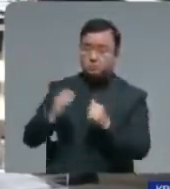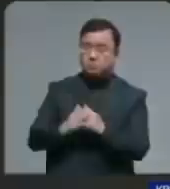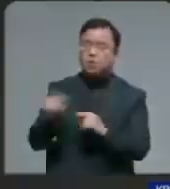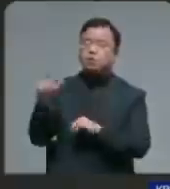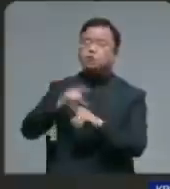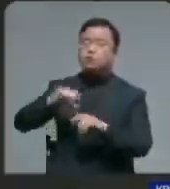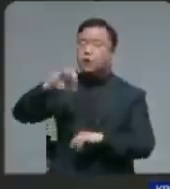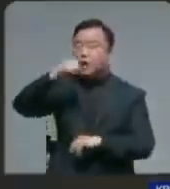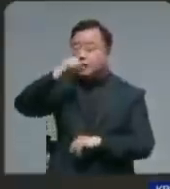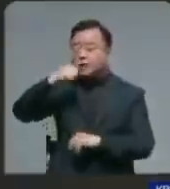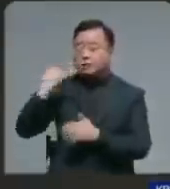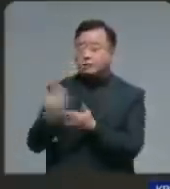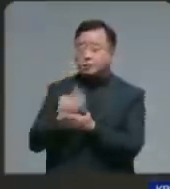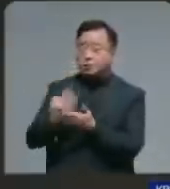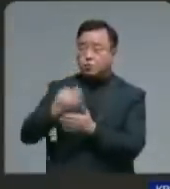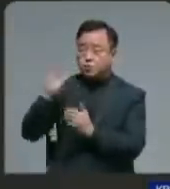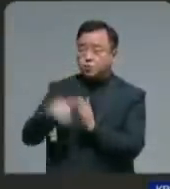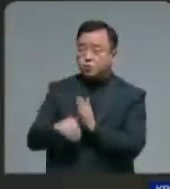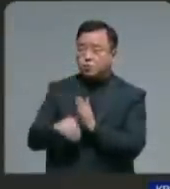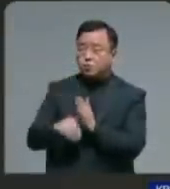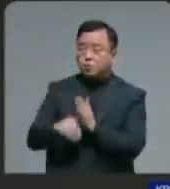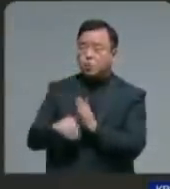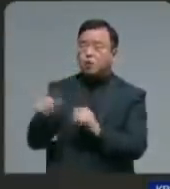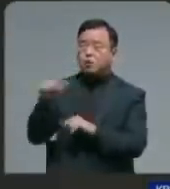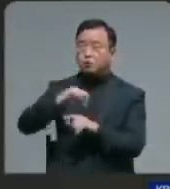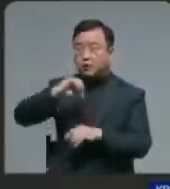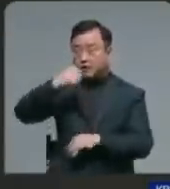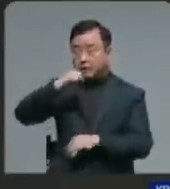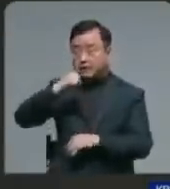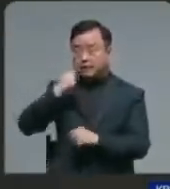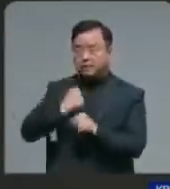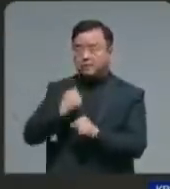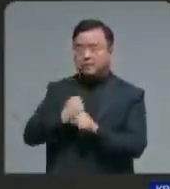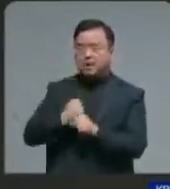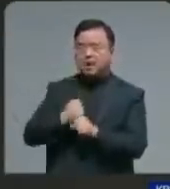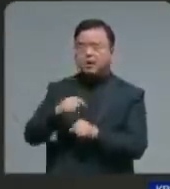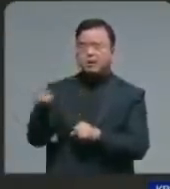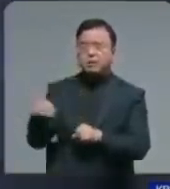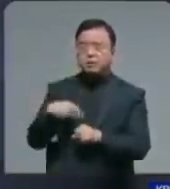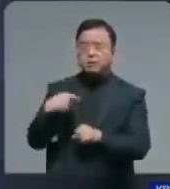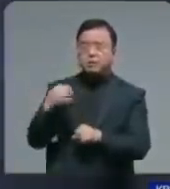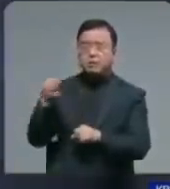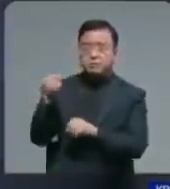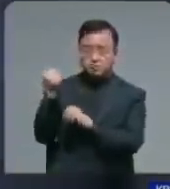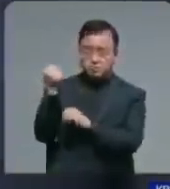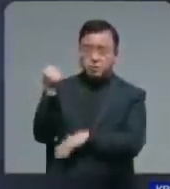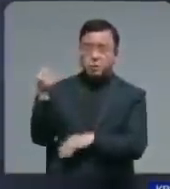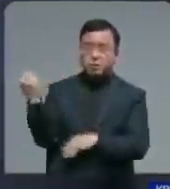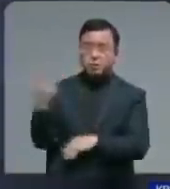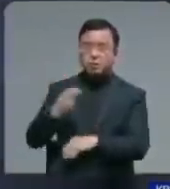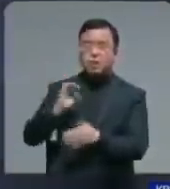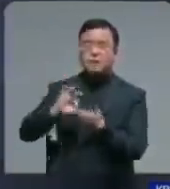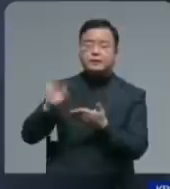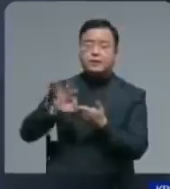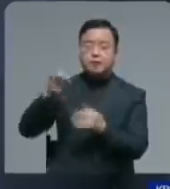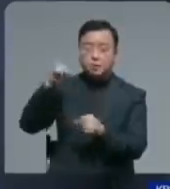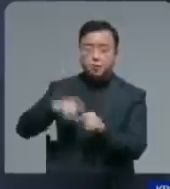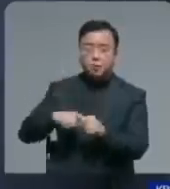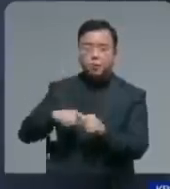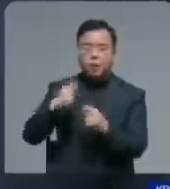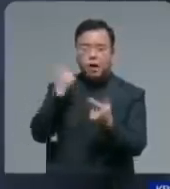때 이 돈을 추경이라고 하는 건 만들어놓은 예산. 예산이라는 거는 재원과 네. 용처가